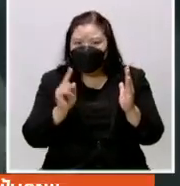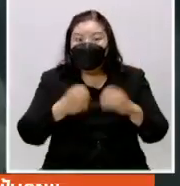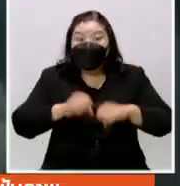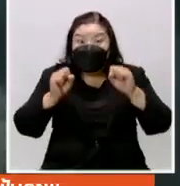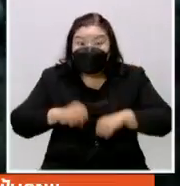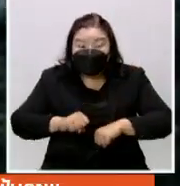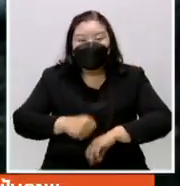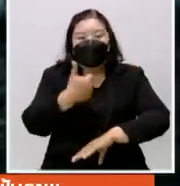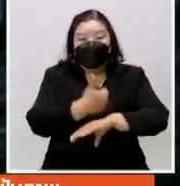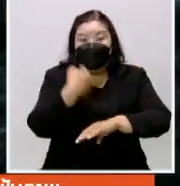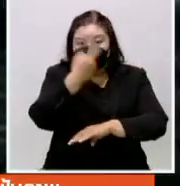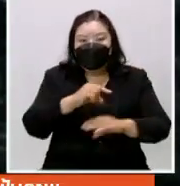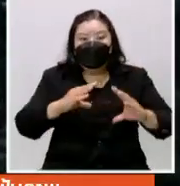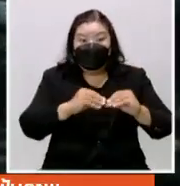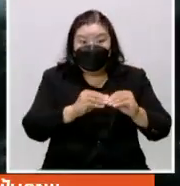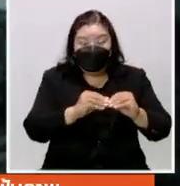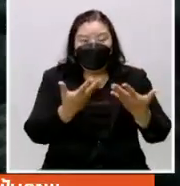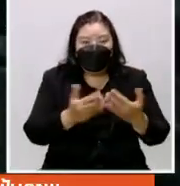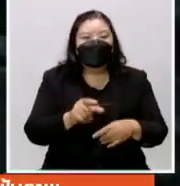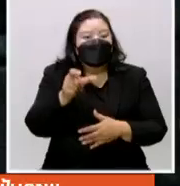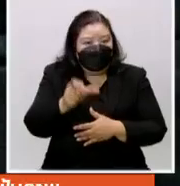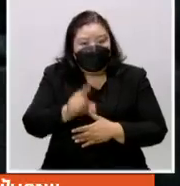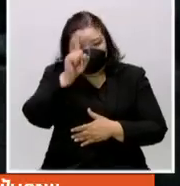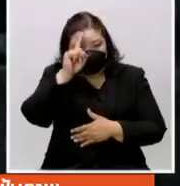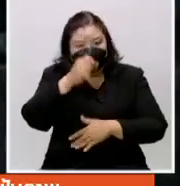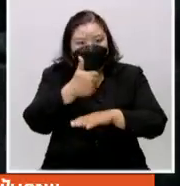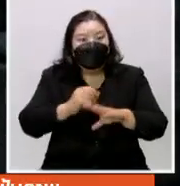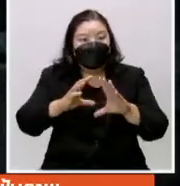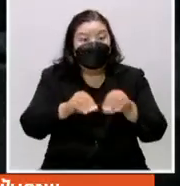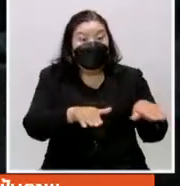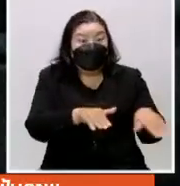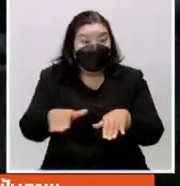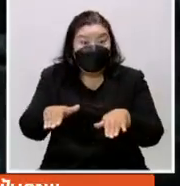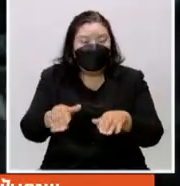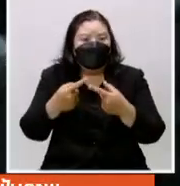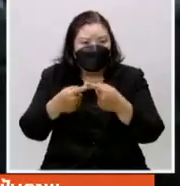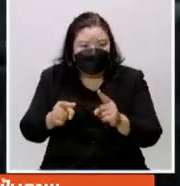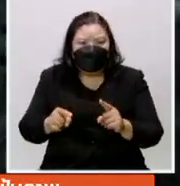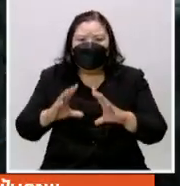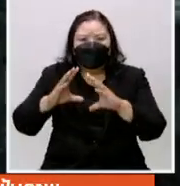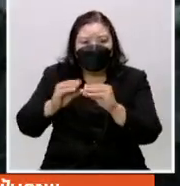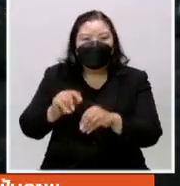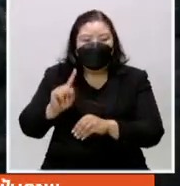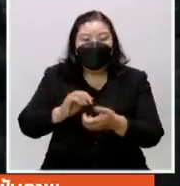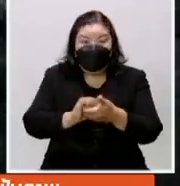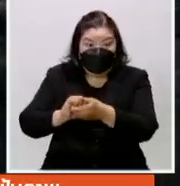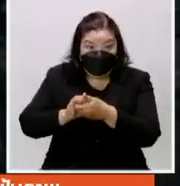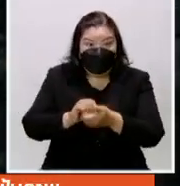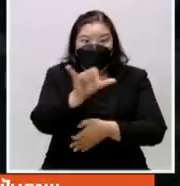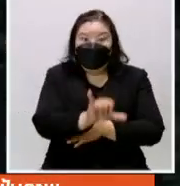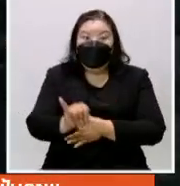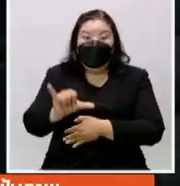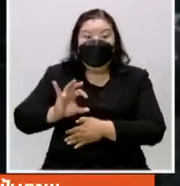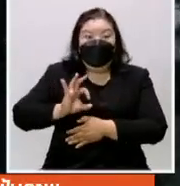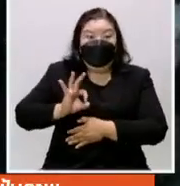ยฝรั่งเศสและเยอรมนีพร้อมกับระบุว่าไม่ว่าจะมีการเจรจาใดๆจะต้องดำเนินการร่วมกับพันธมิตรยุโรปของนาโต้เ